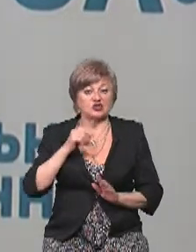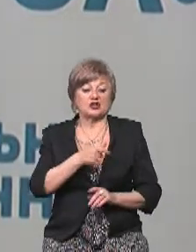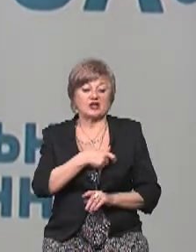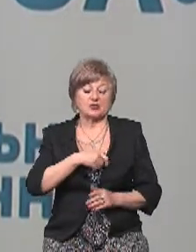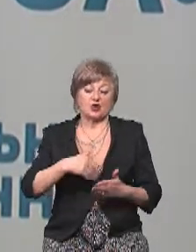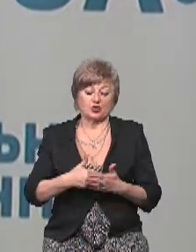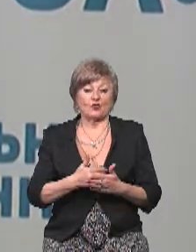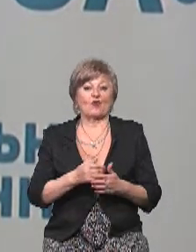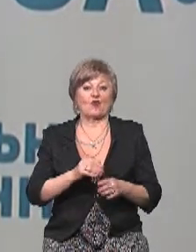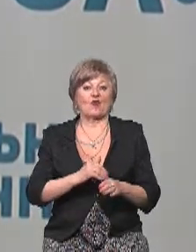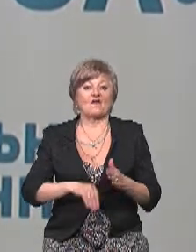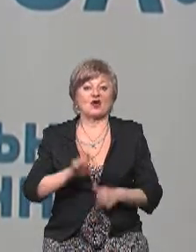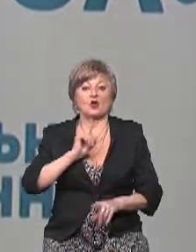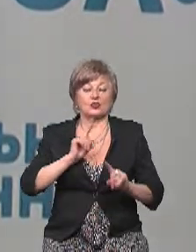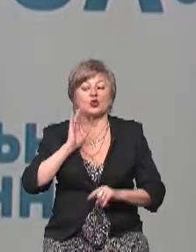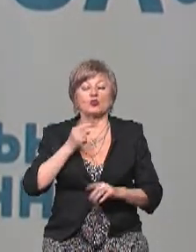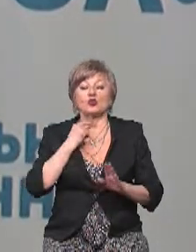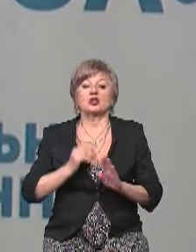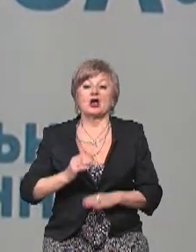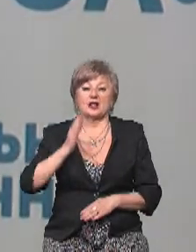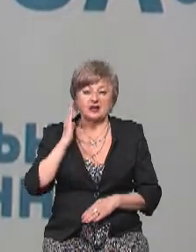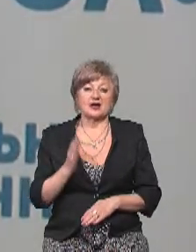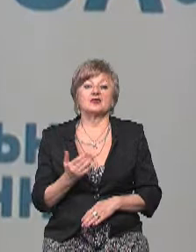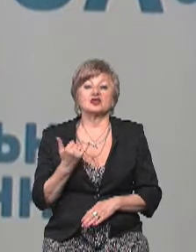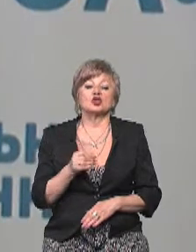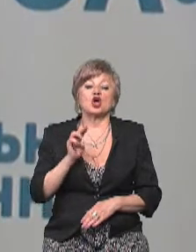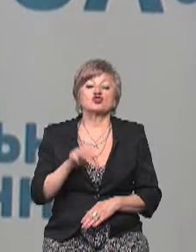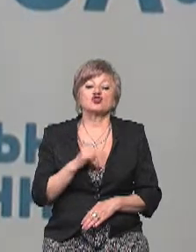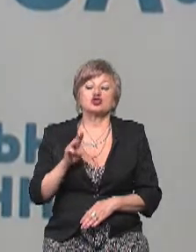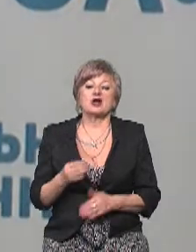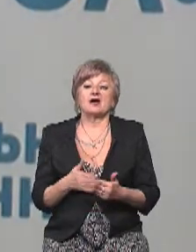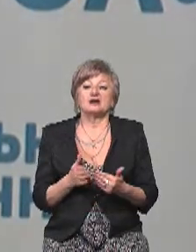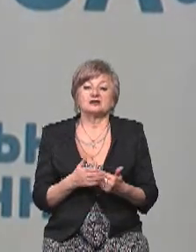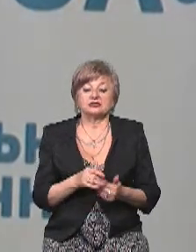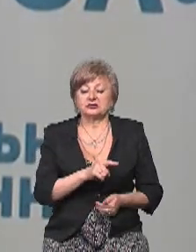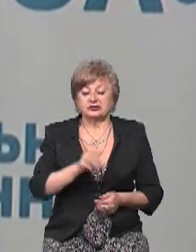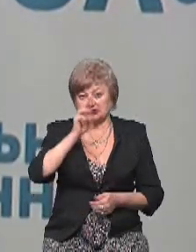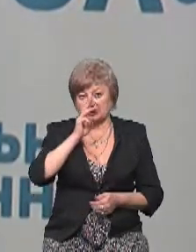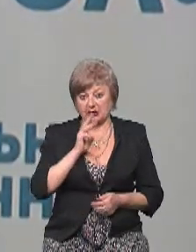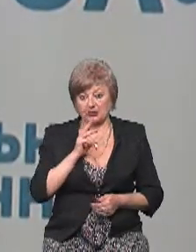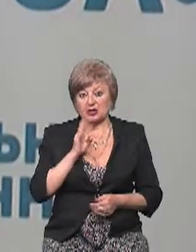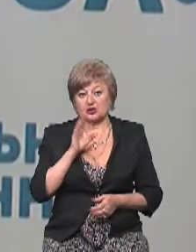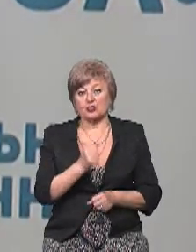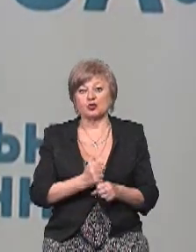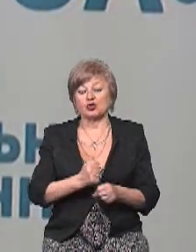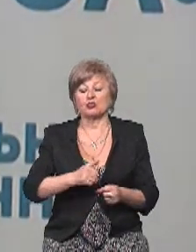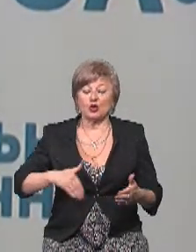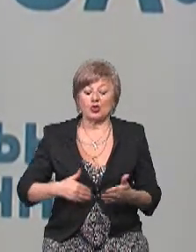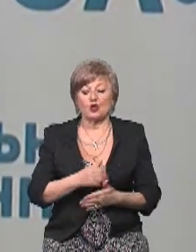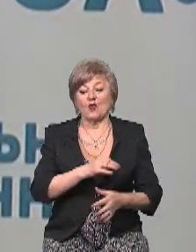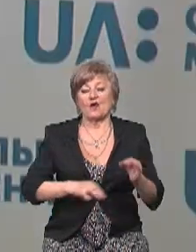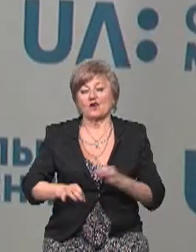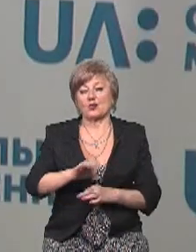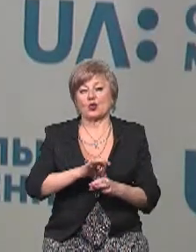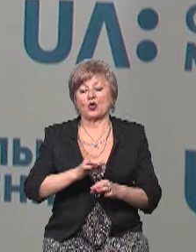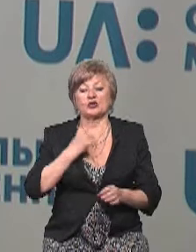Ради голосуватимуть за продовження відтепер мінування штрафних санкцій. За ці 3 місяці буде розроблений новий законопроект та